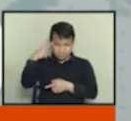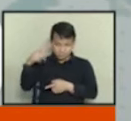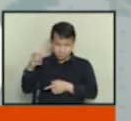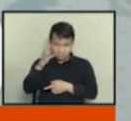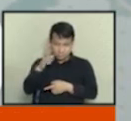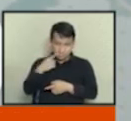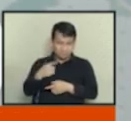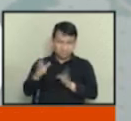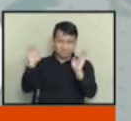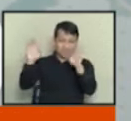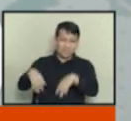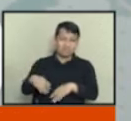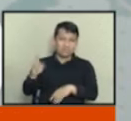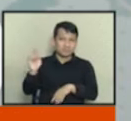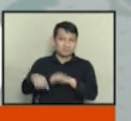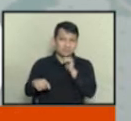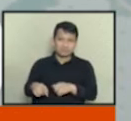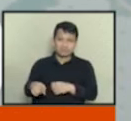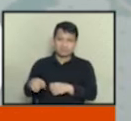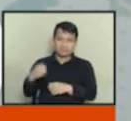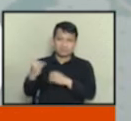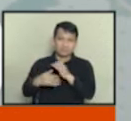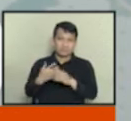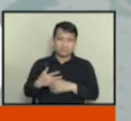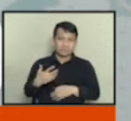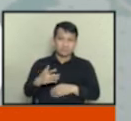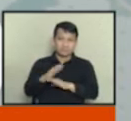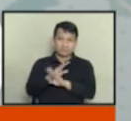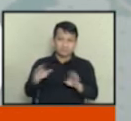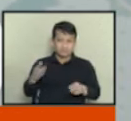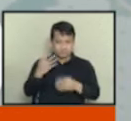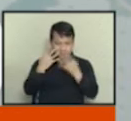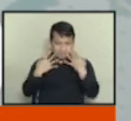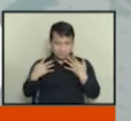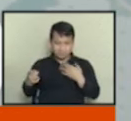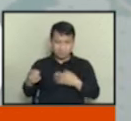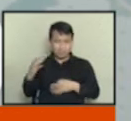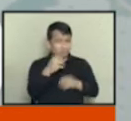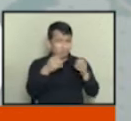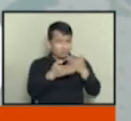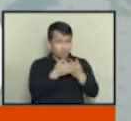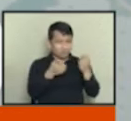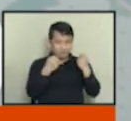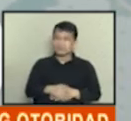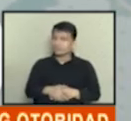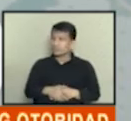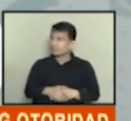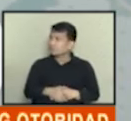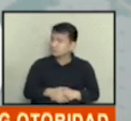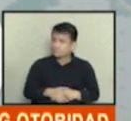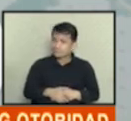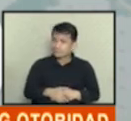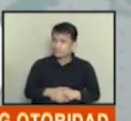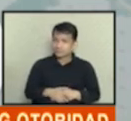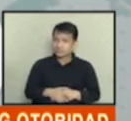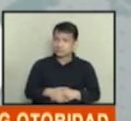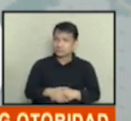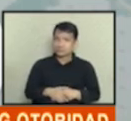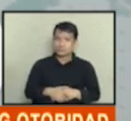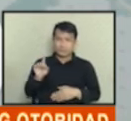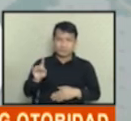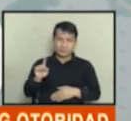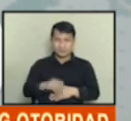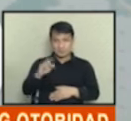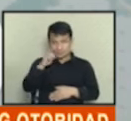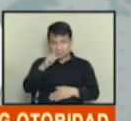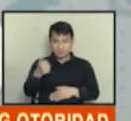sa'yo? Tama na po yung ilang taon nila akong pinaikot, sir. Paano kung si Ms. iyak-iyak, alang-alang sa anak natin, huwag magpakulong? Hindi po, sir. Ilan po bang anak? Isa po. Ilang taon po,